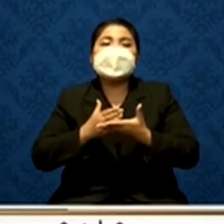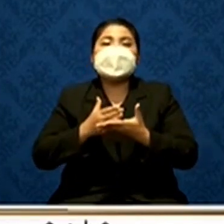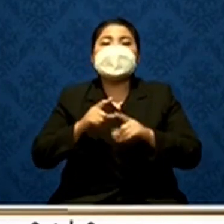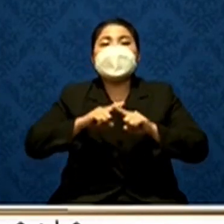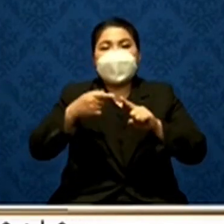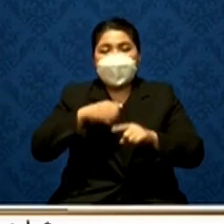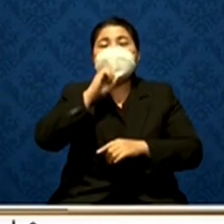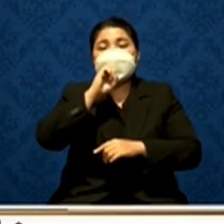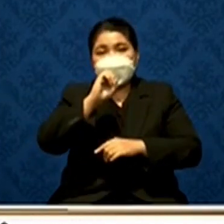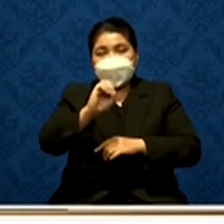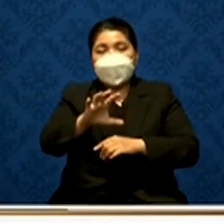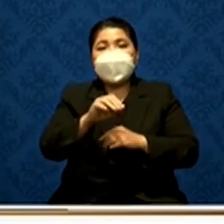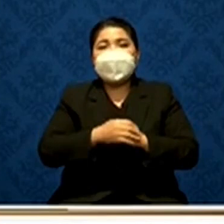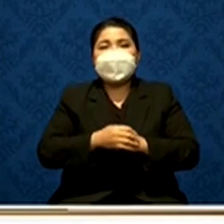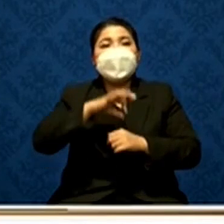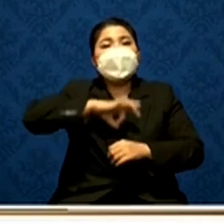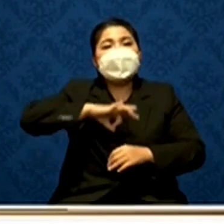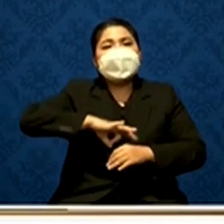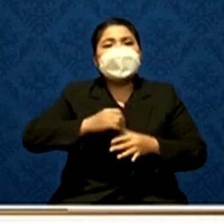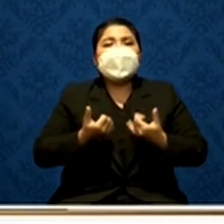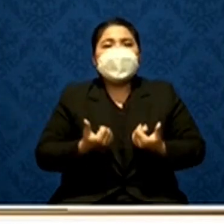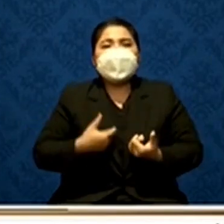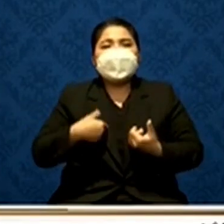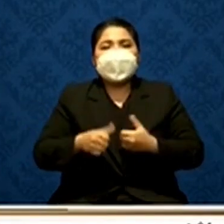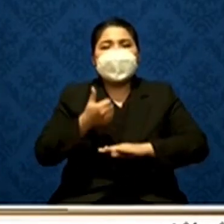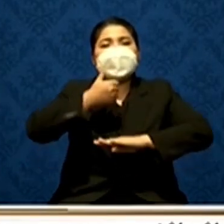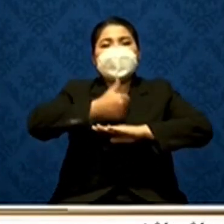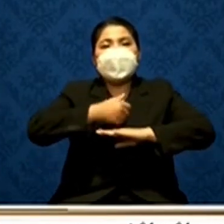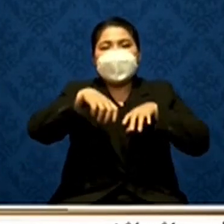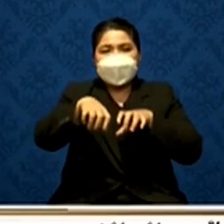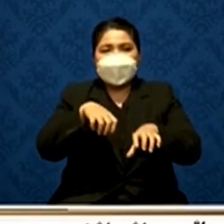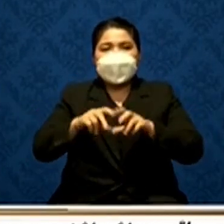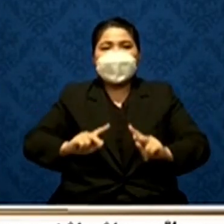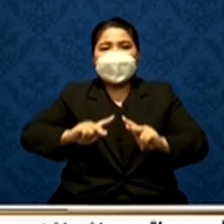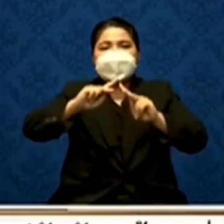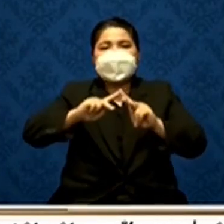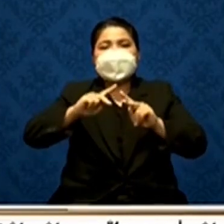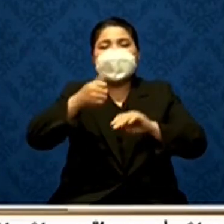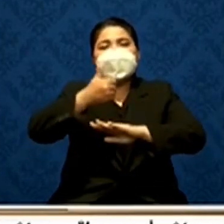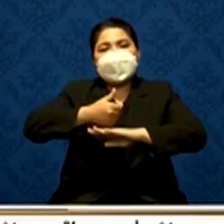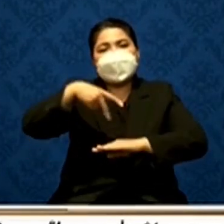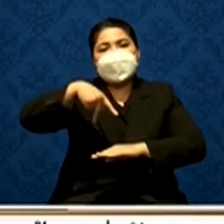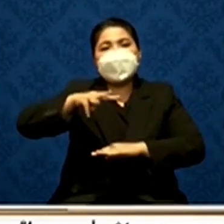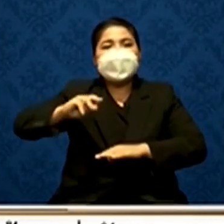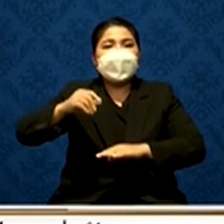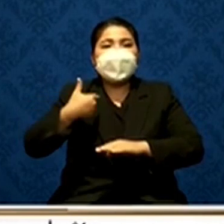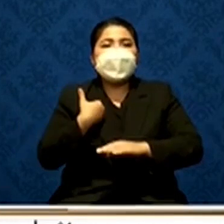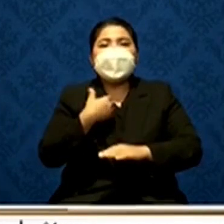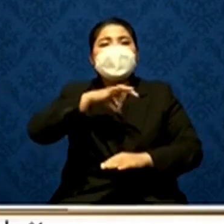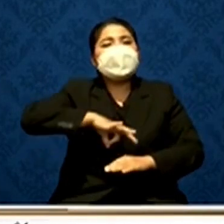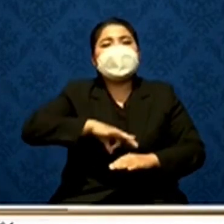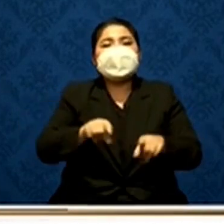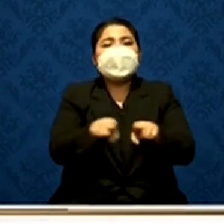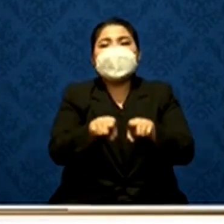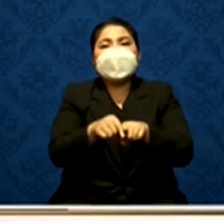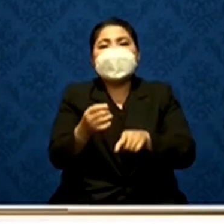ผมยืนยันว่าความรู้สึกของผมที่เป็นผู้ไหารกส่วงนี้มีควรสึขนเงีกัทานส่อๆที่จะอภิปลายไปว่